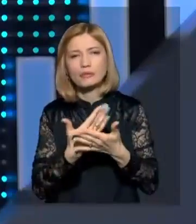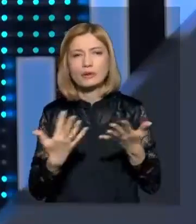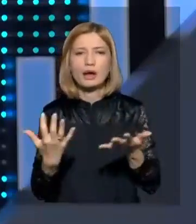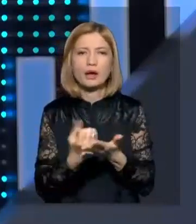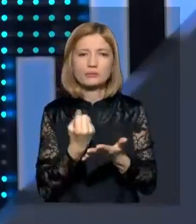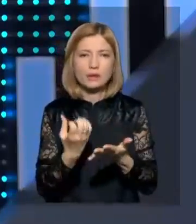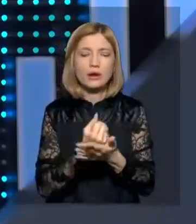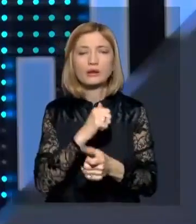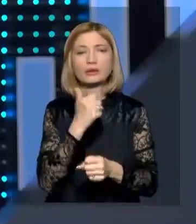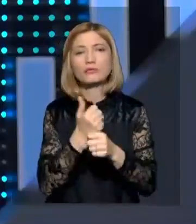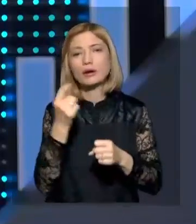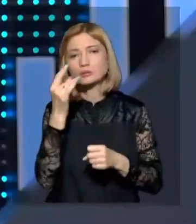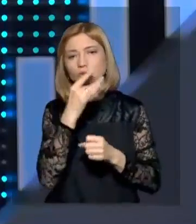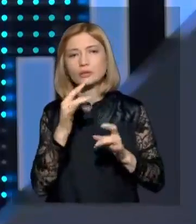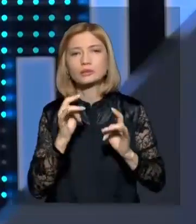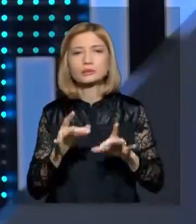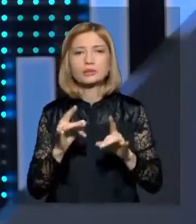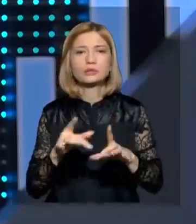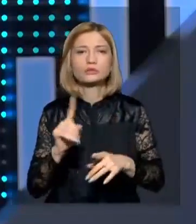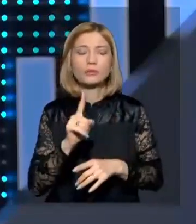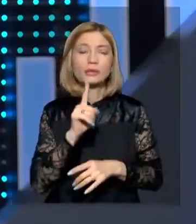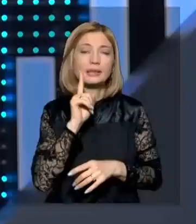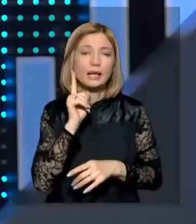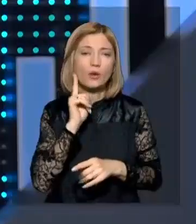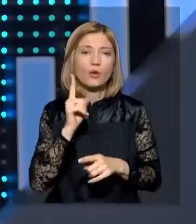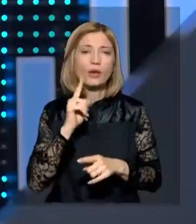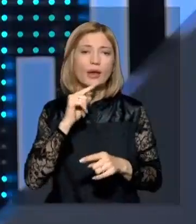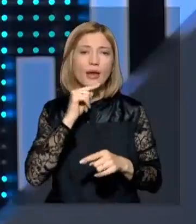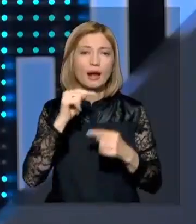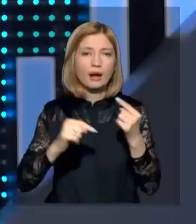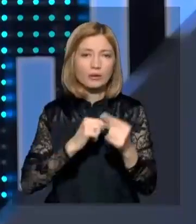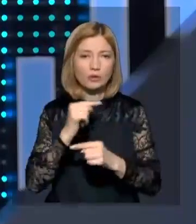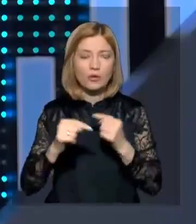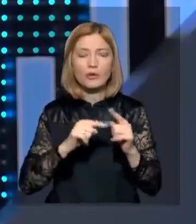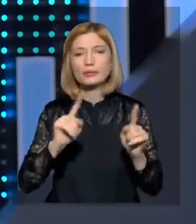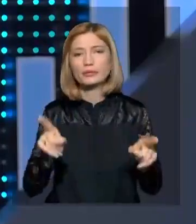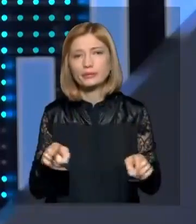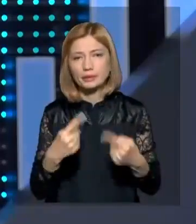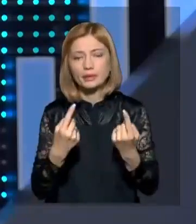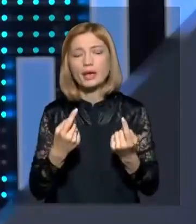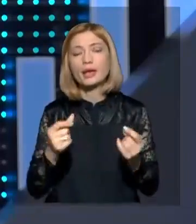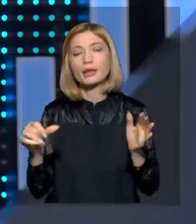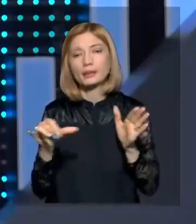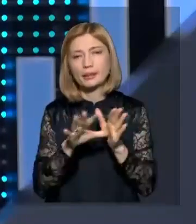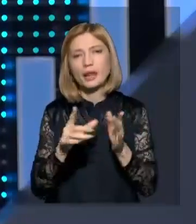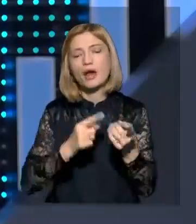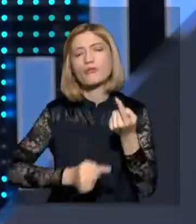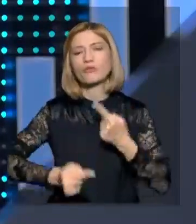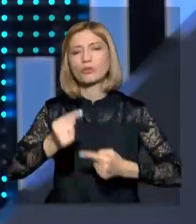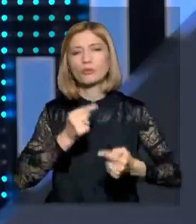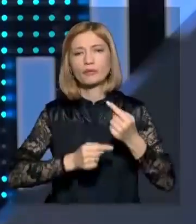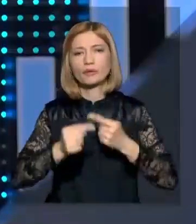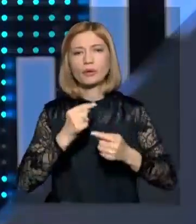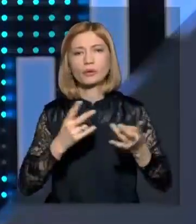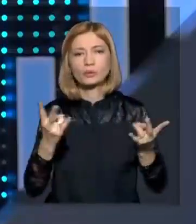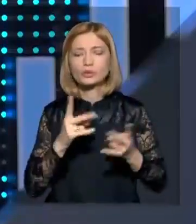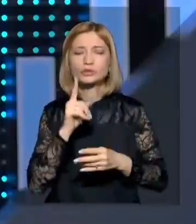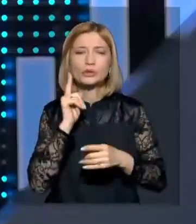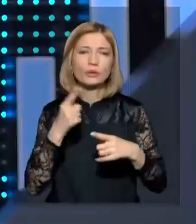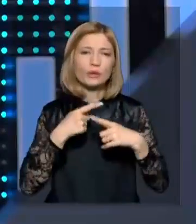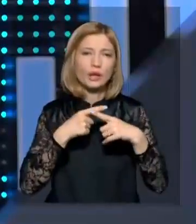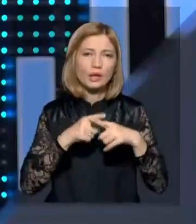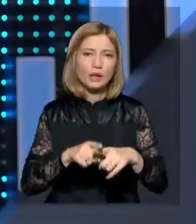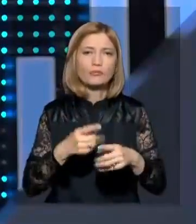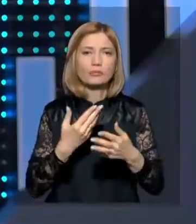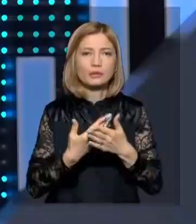раз говорил о создании условий для развития зеленой экономики и возобновляемых источников энергии. Смогут ли зеленые